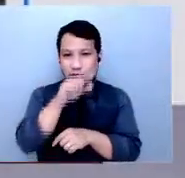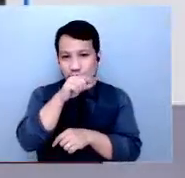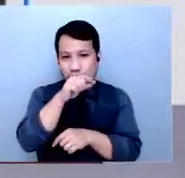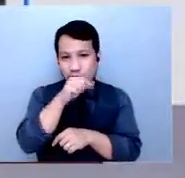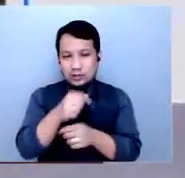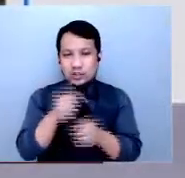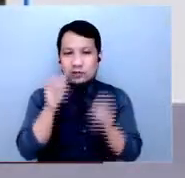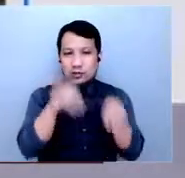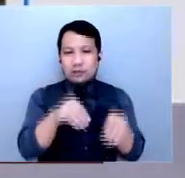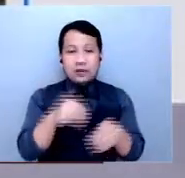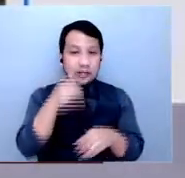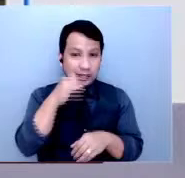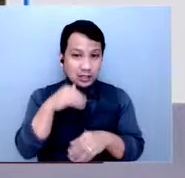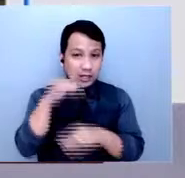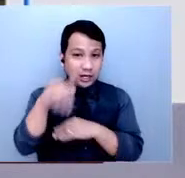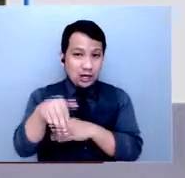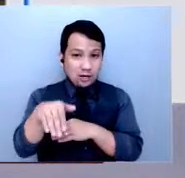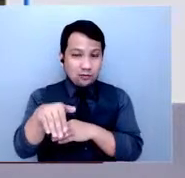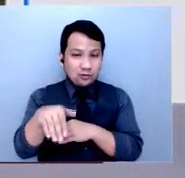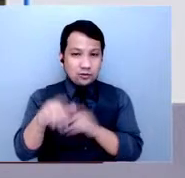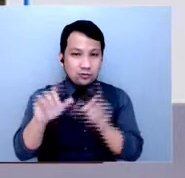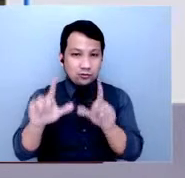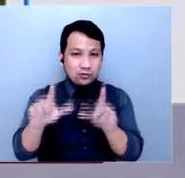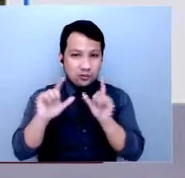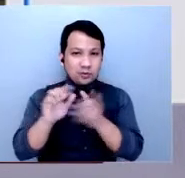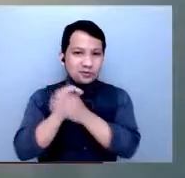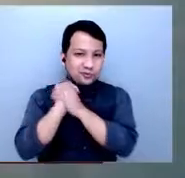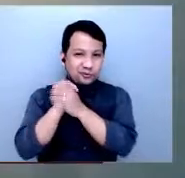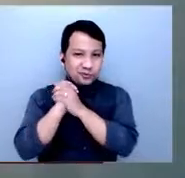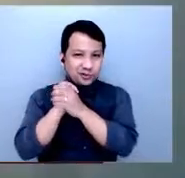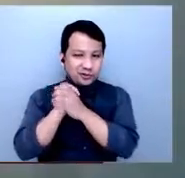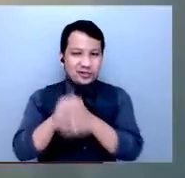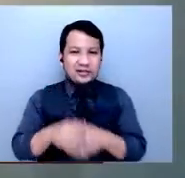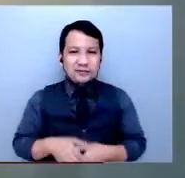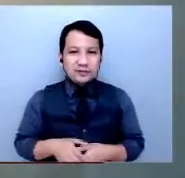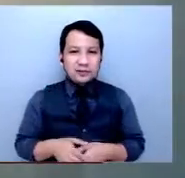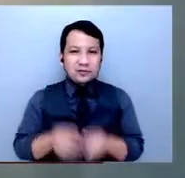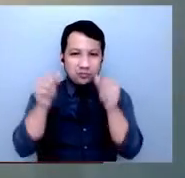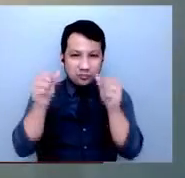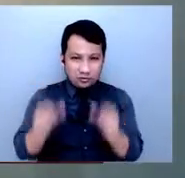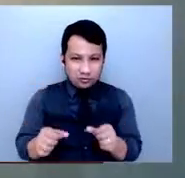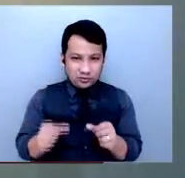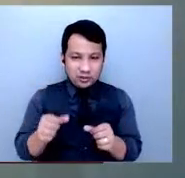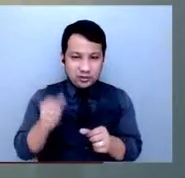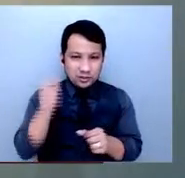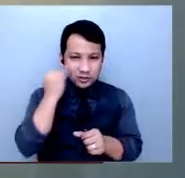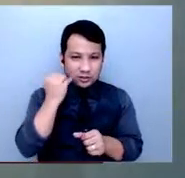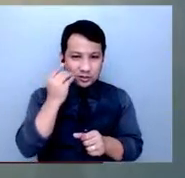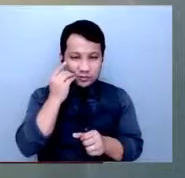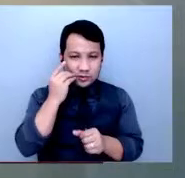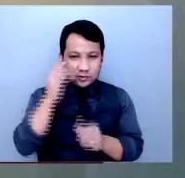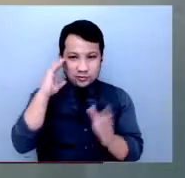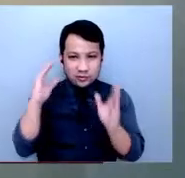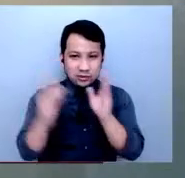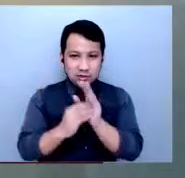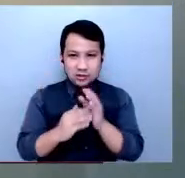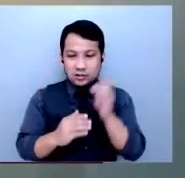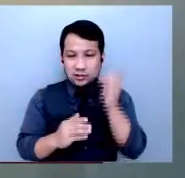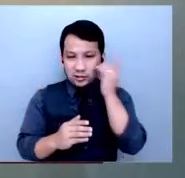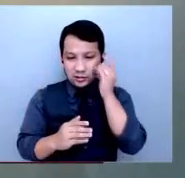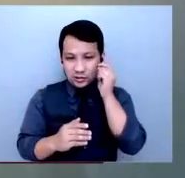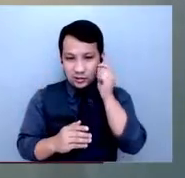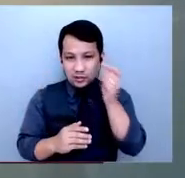ito kaninang hapon at ang caption, "Congratulations!" Nag-post din si Jen ng sweet photo nila ni Dennis na may caption